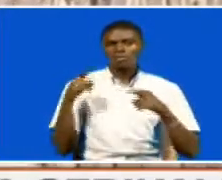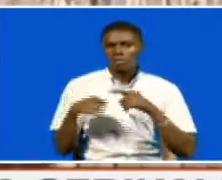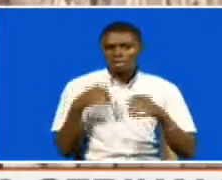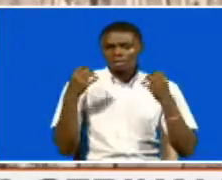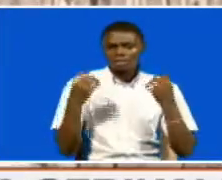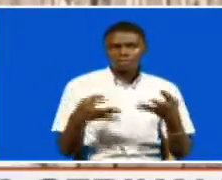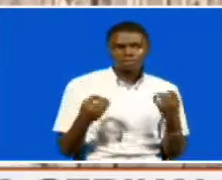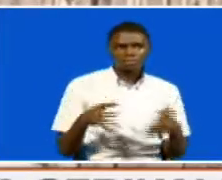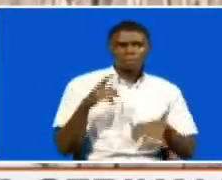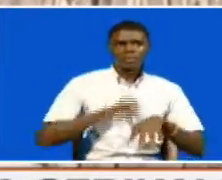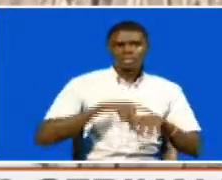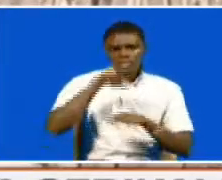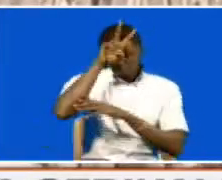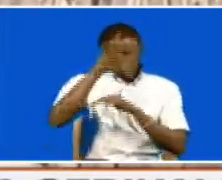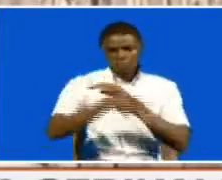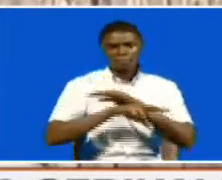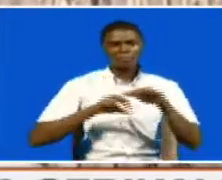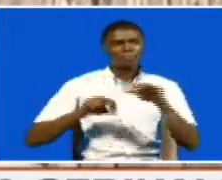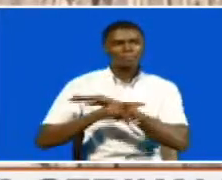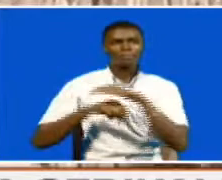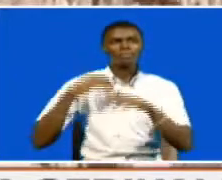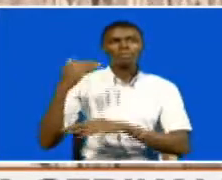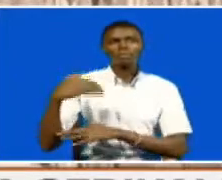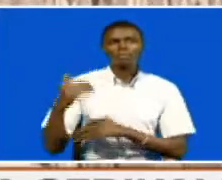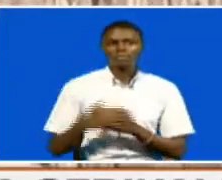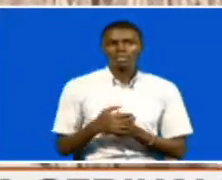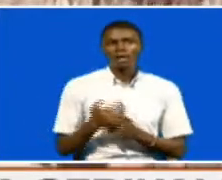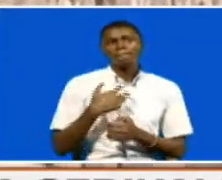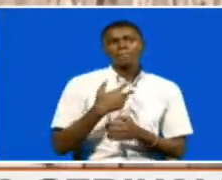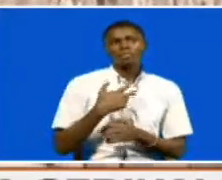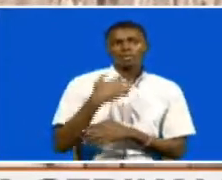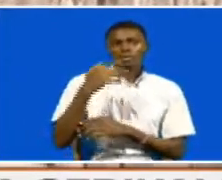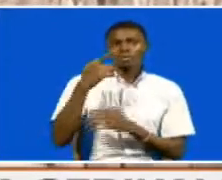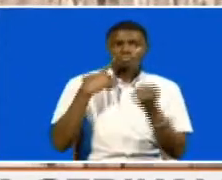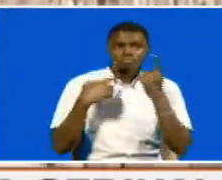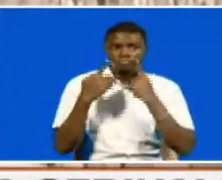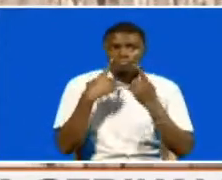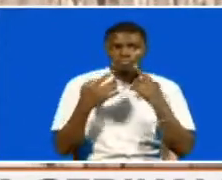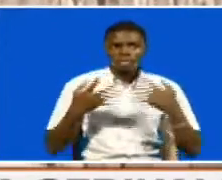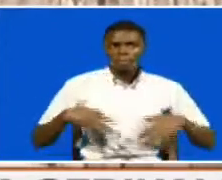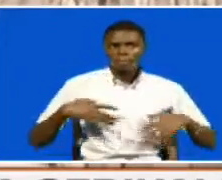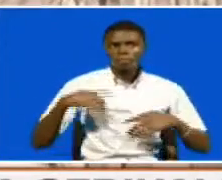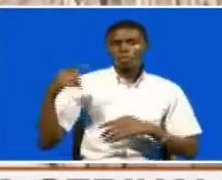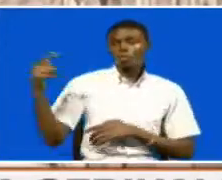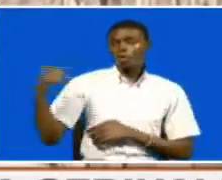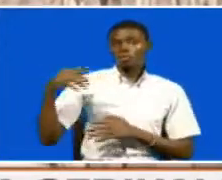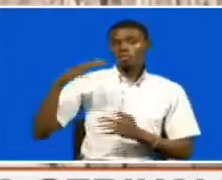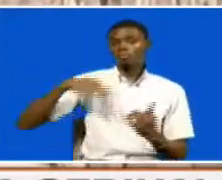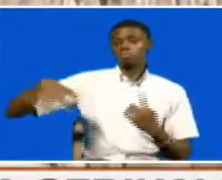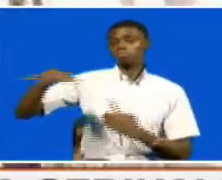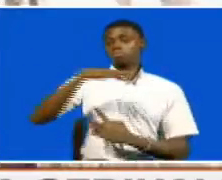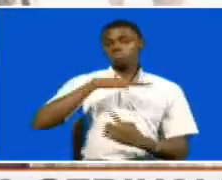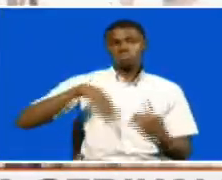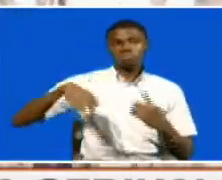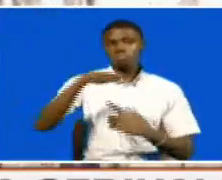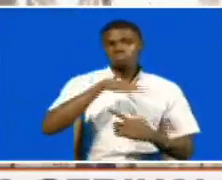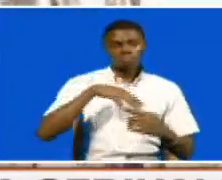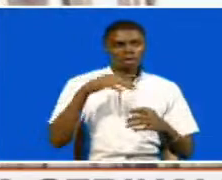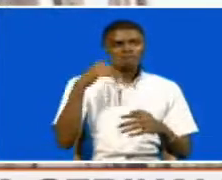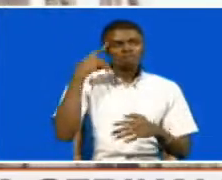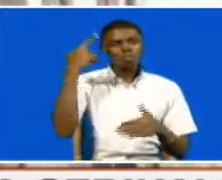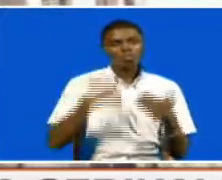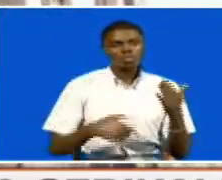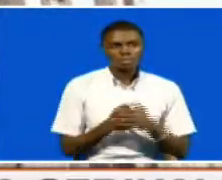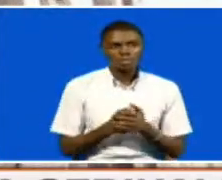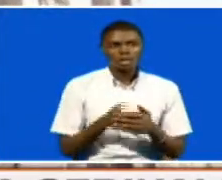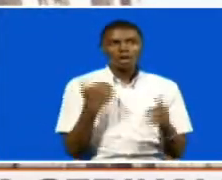yetu inaenda kila wakati, na nilisikia hao watu wanakuja kutusunguka hapa operation ya nini? Shida ile ambayo iko